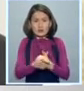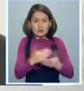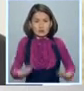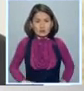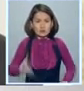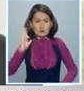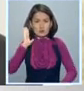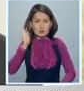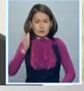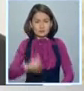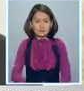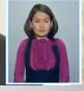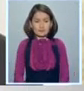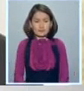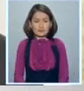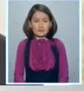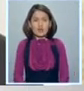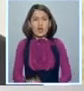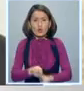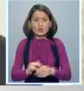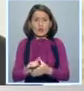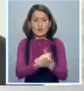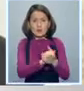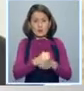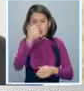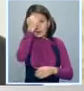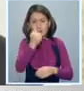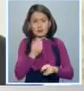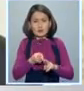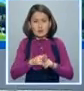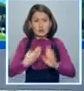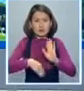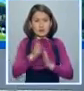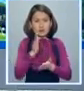болады деп. Мен соның арқасында, осы бейбітшіліктің арқасында осындай дәрежеге жетіп отырмыз.